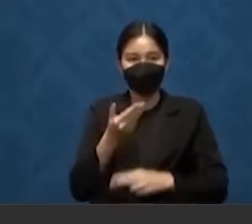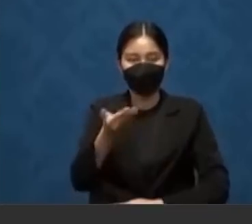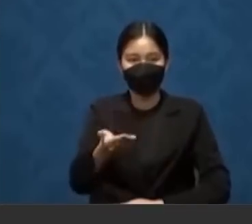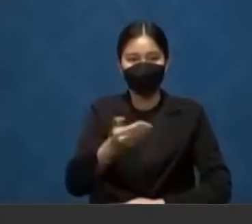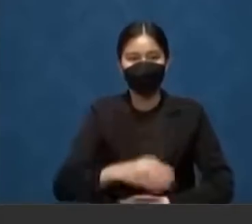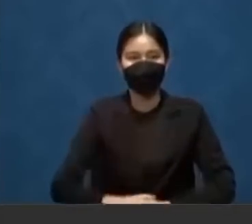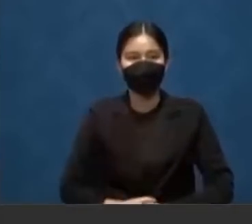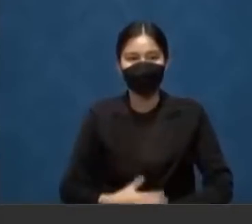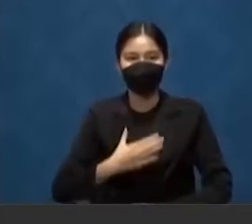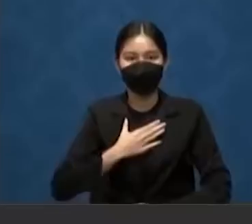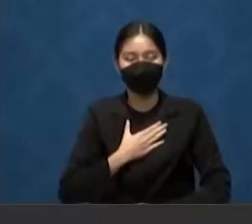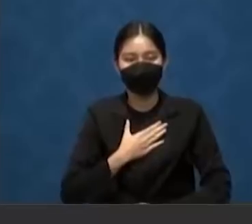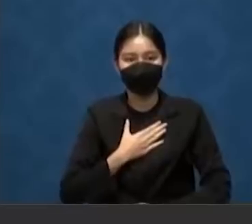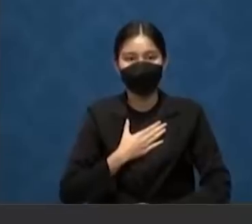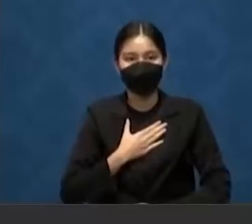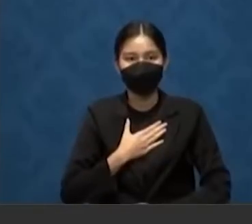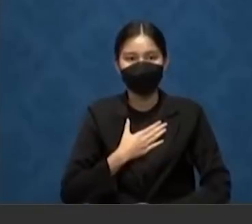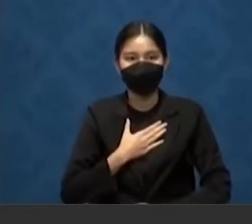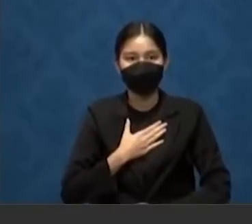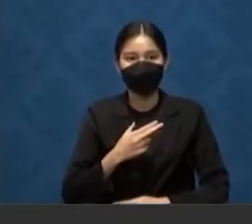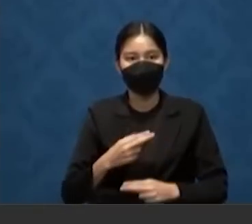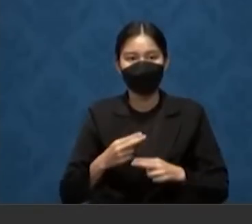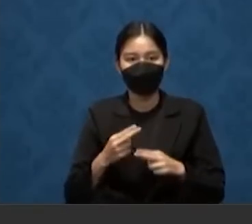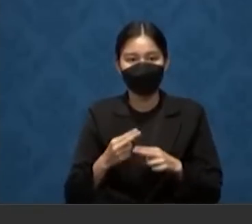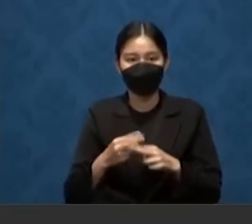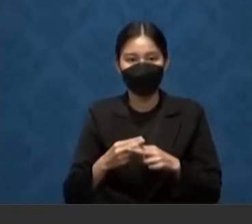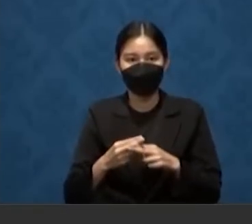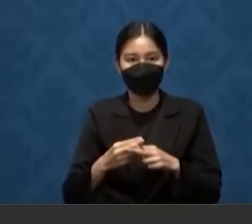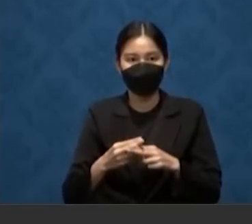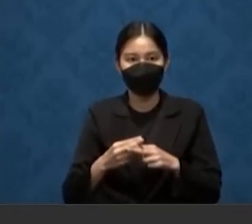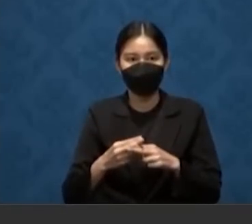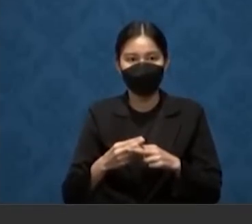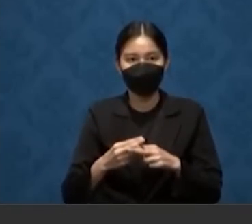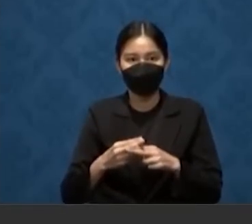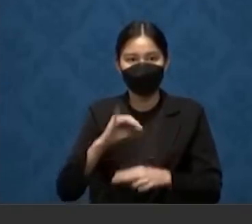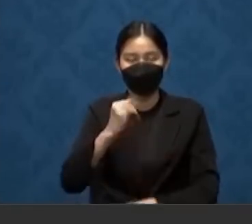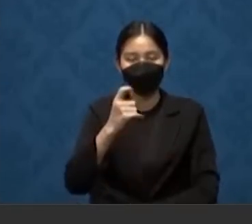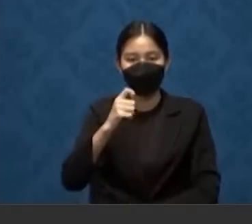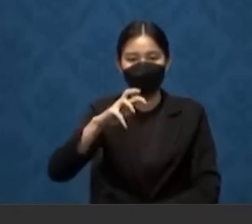erพพ่อ vindก